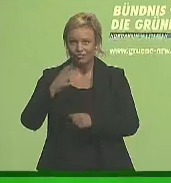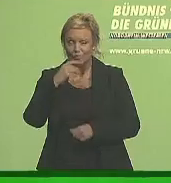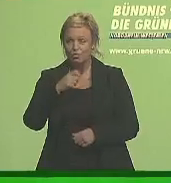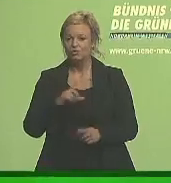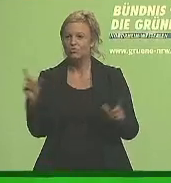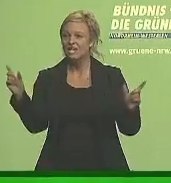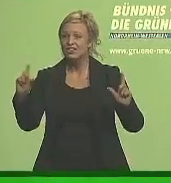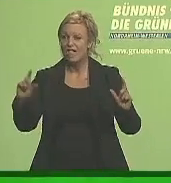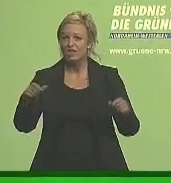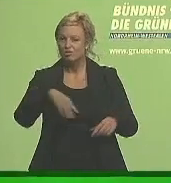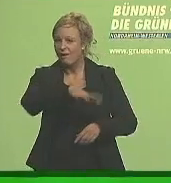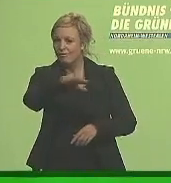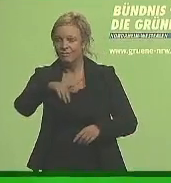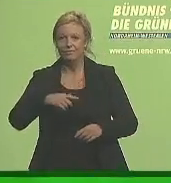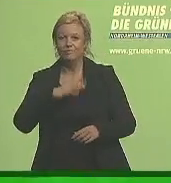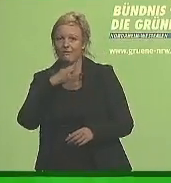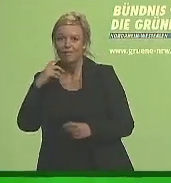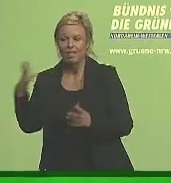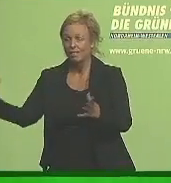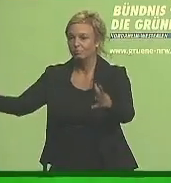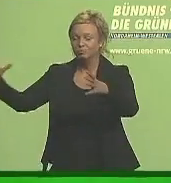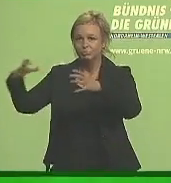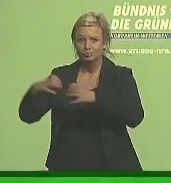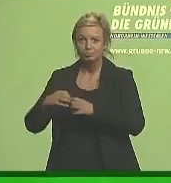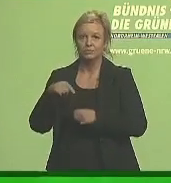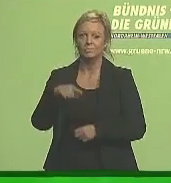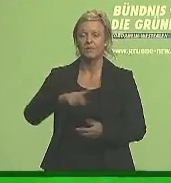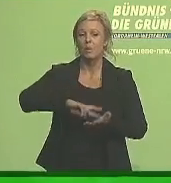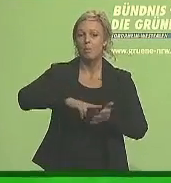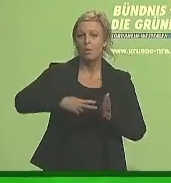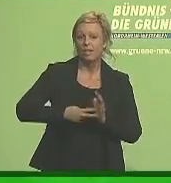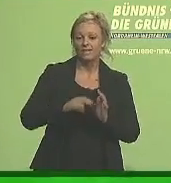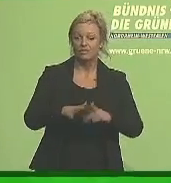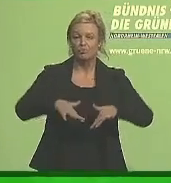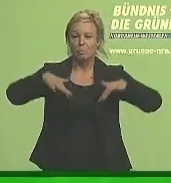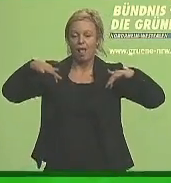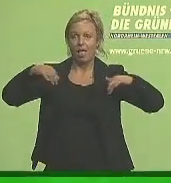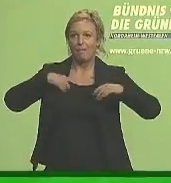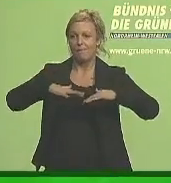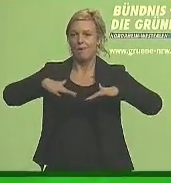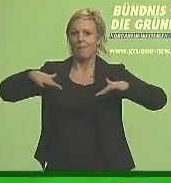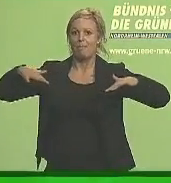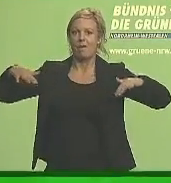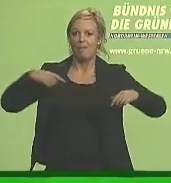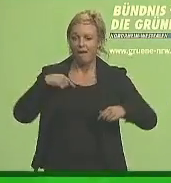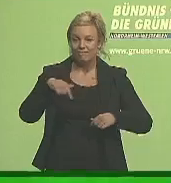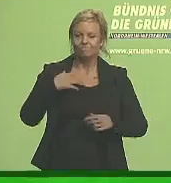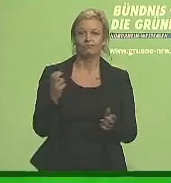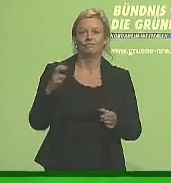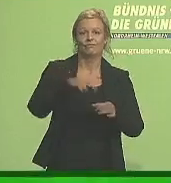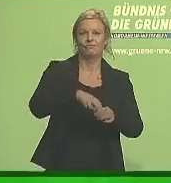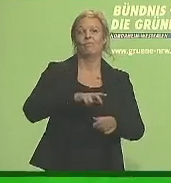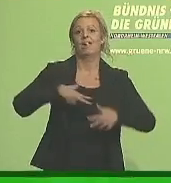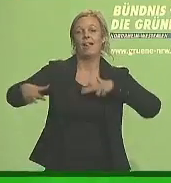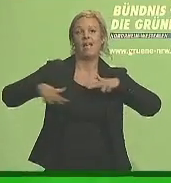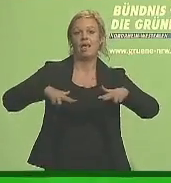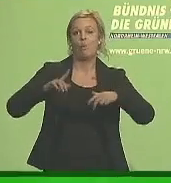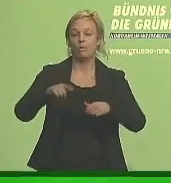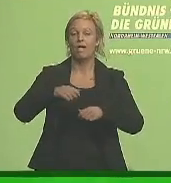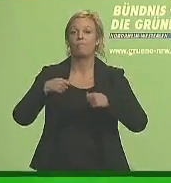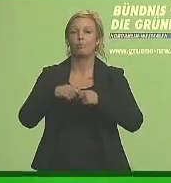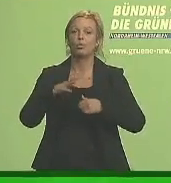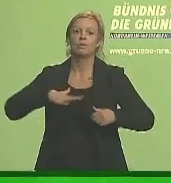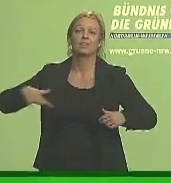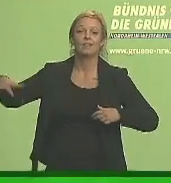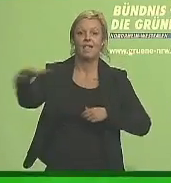mit dem von unten wachsen eine politische, parlamentarische Mehrheit machen, damit wir in die Regierung kommen und auf Bundesebene den Drive dahinter